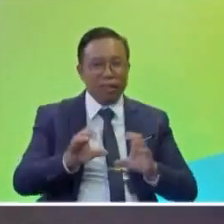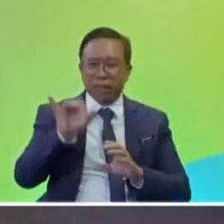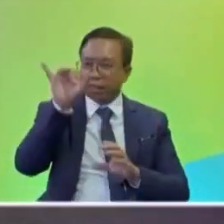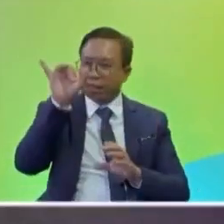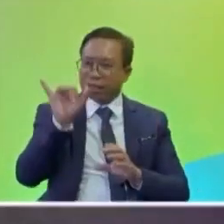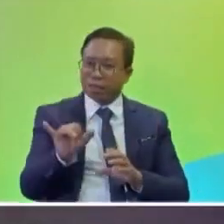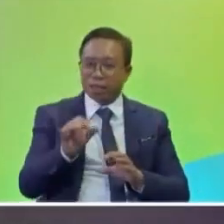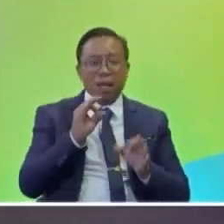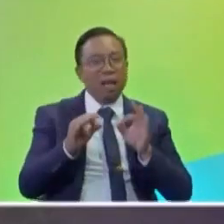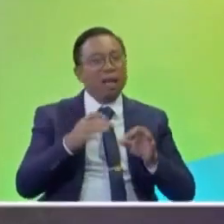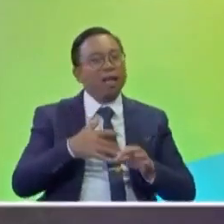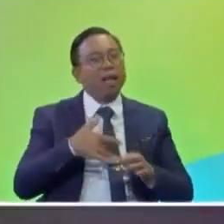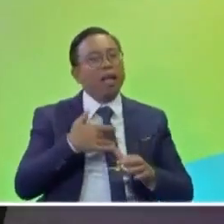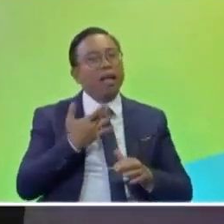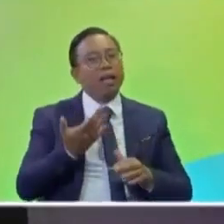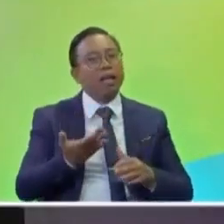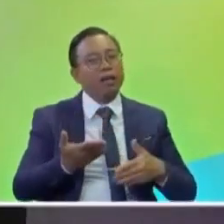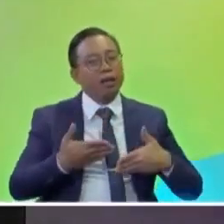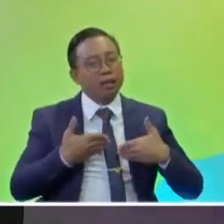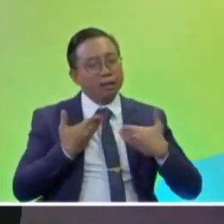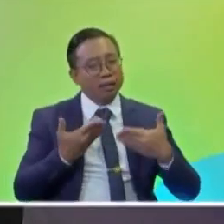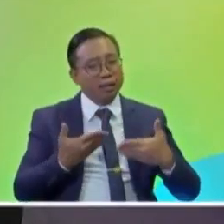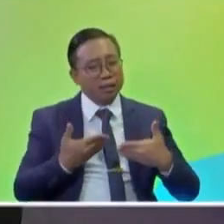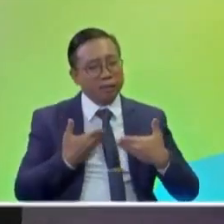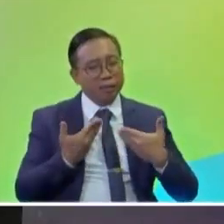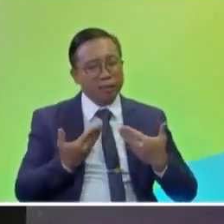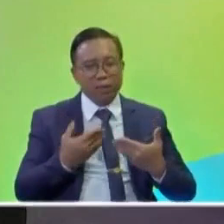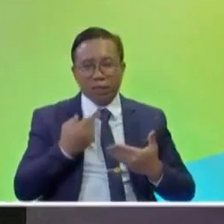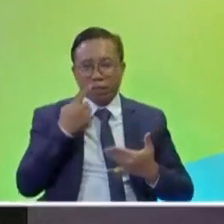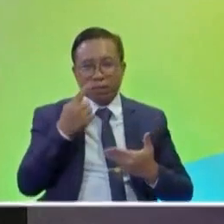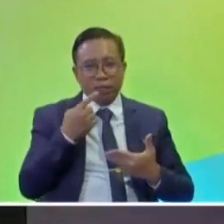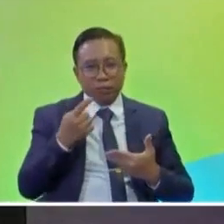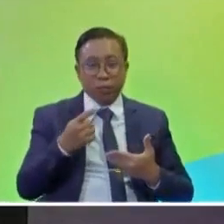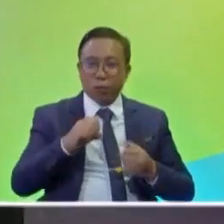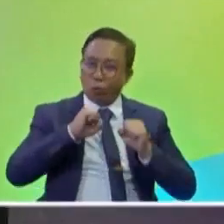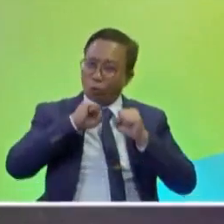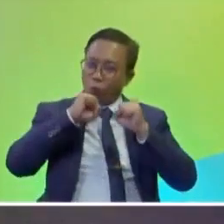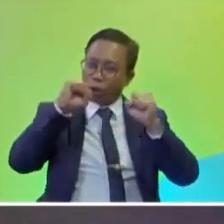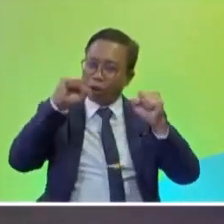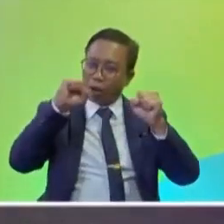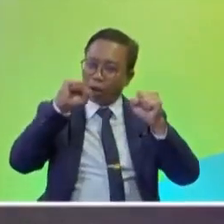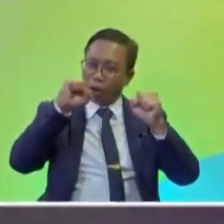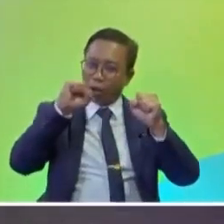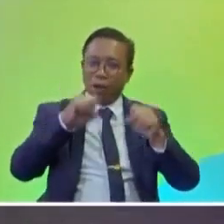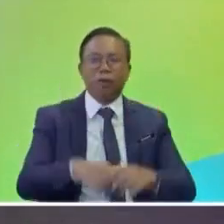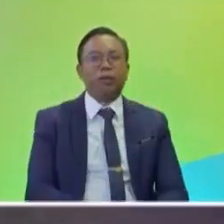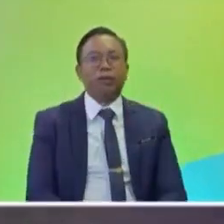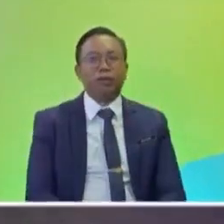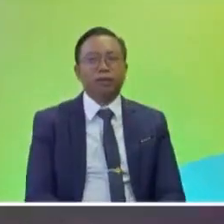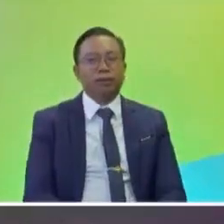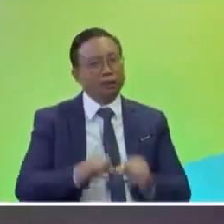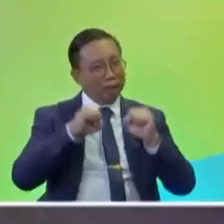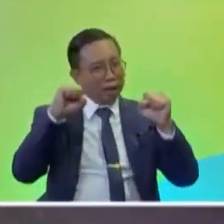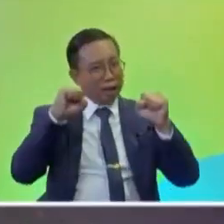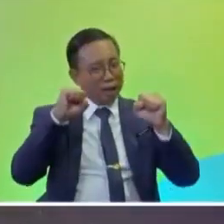beginilah caranya. Kalau rasa gembira, sebut hore. Hore.